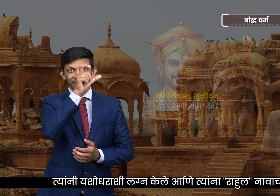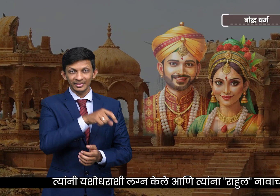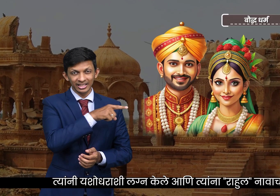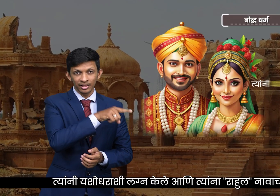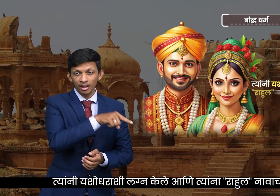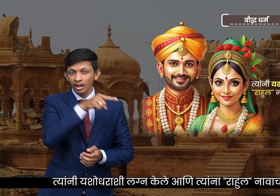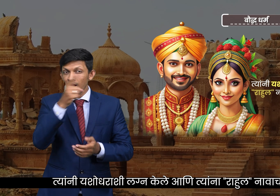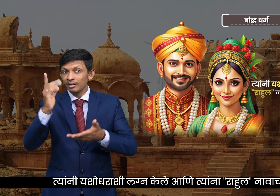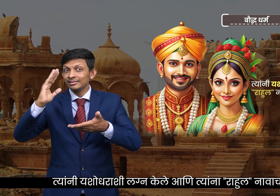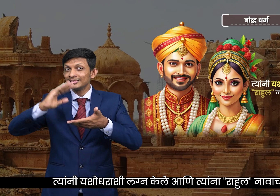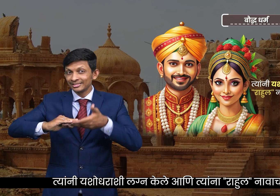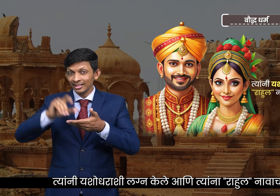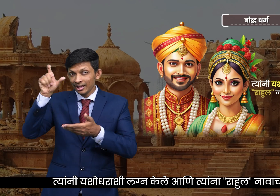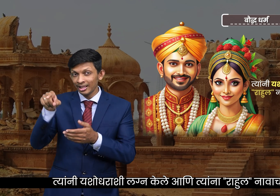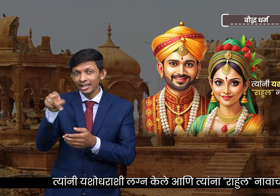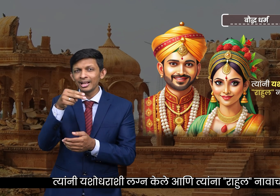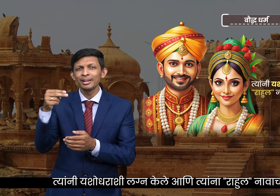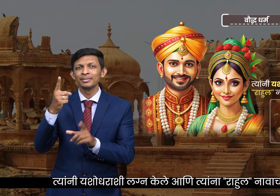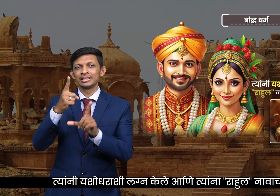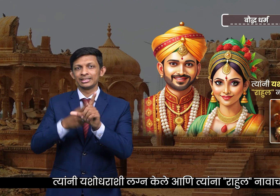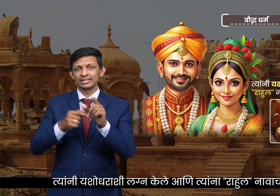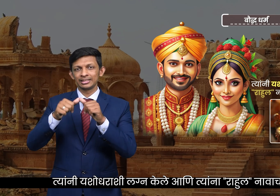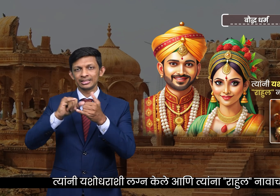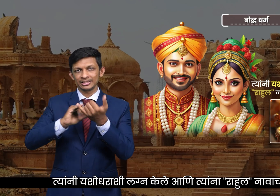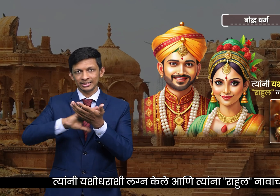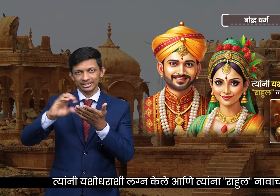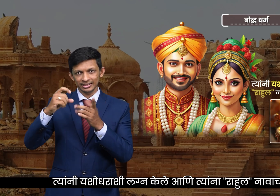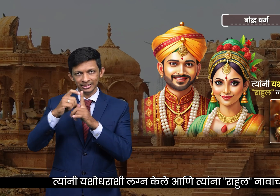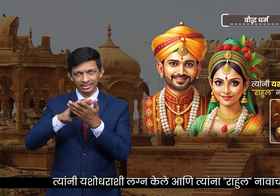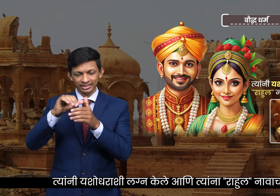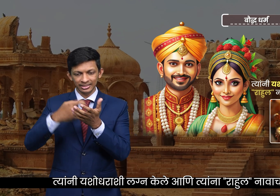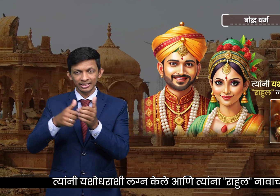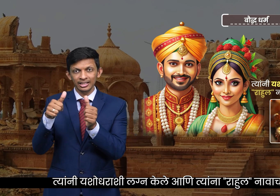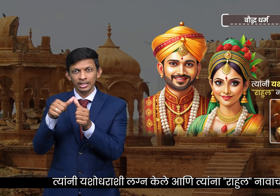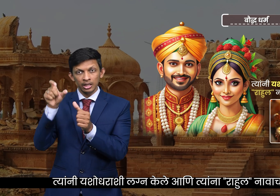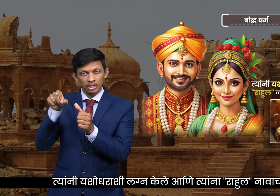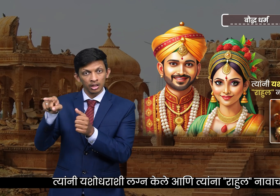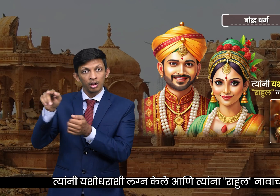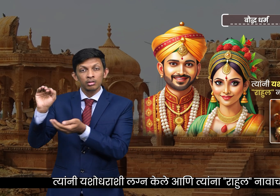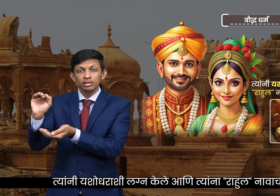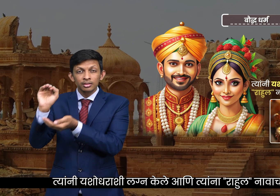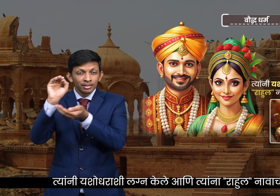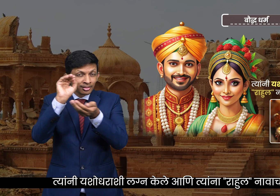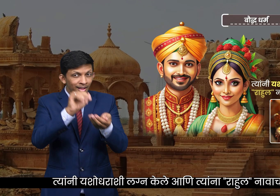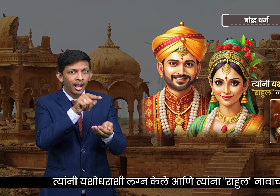त्यांनी यशोधराशी लग्न केले आणि त्यांना राहुल नावाचा मुलगा झाला.